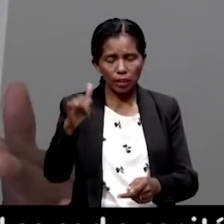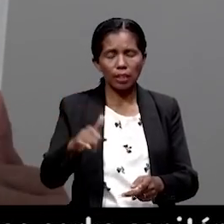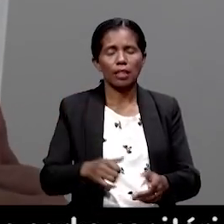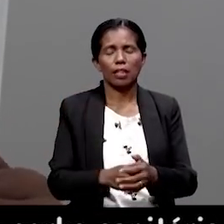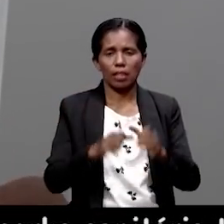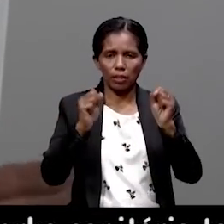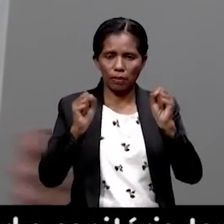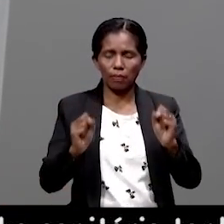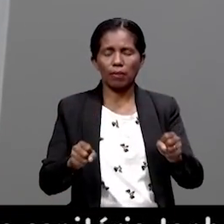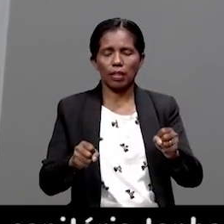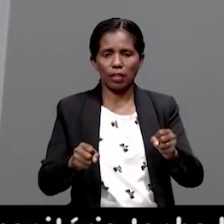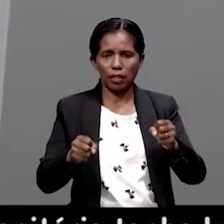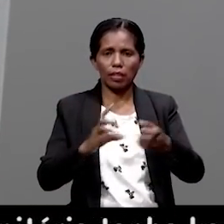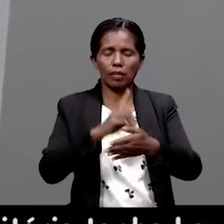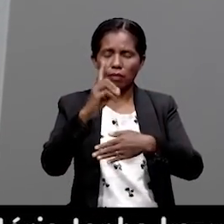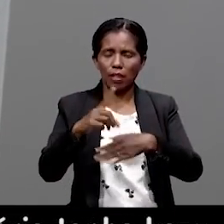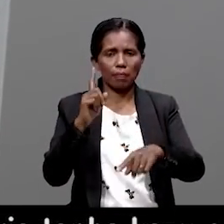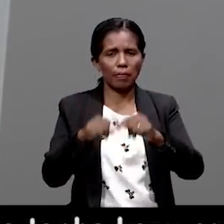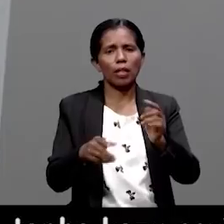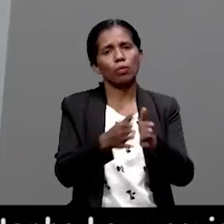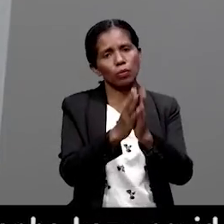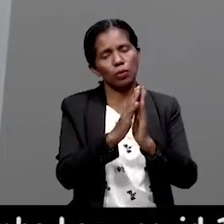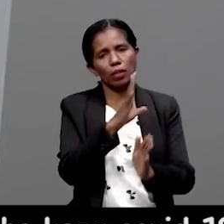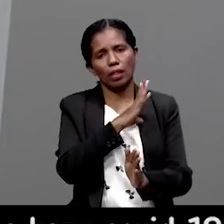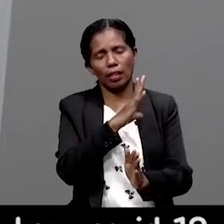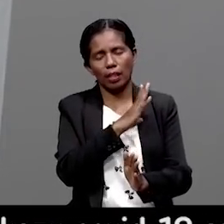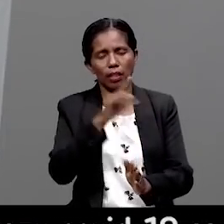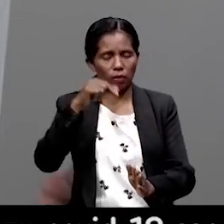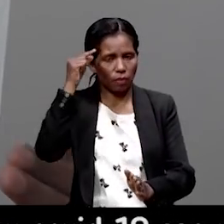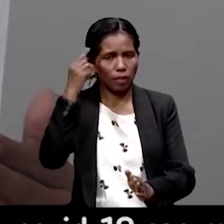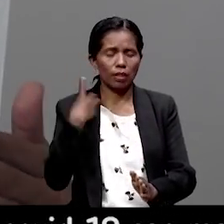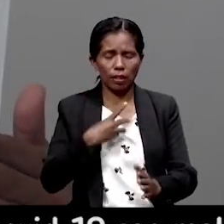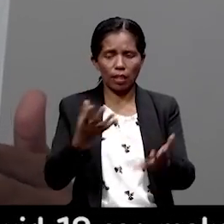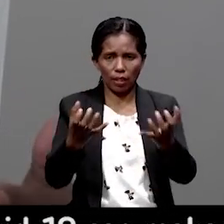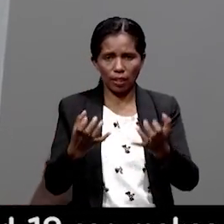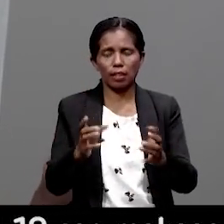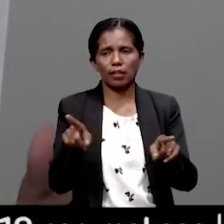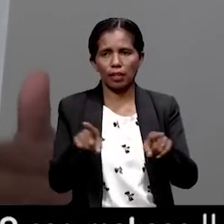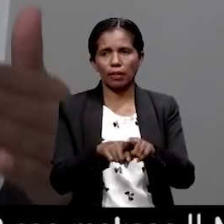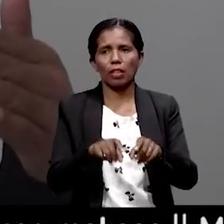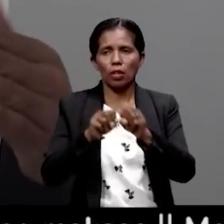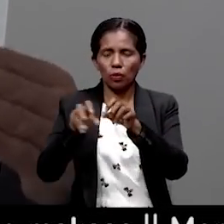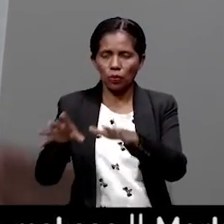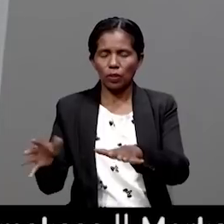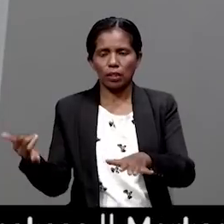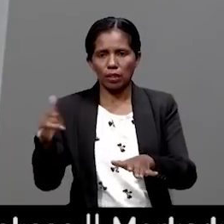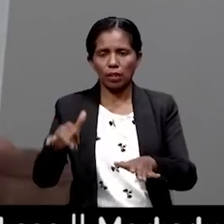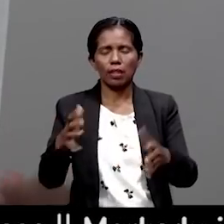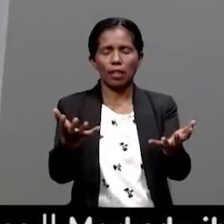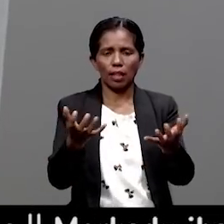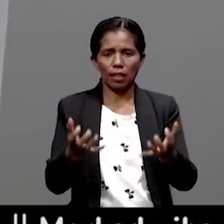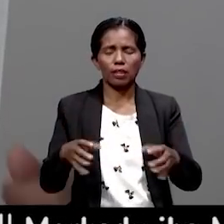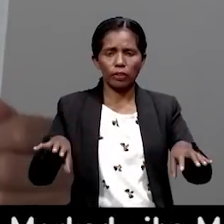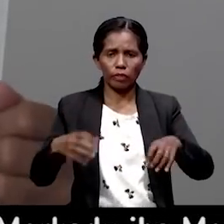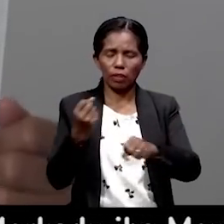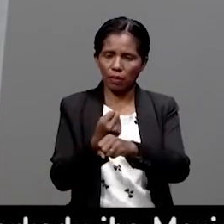lebih dependensi de mais ba govern ita kara hansane ita kara husik sira tengki hakasan